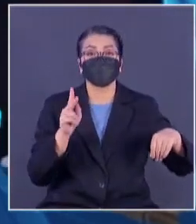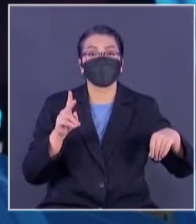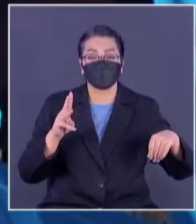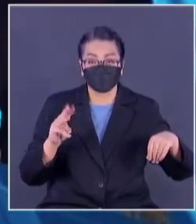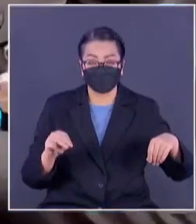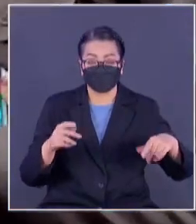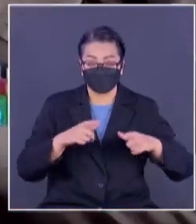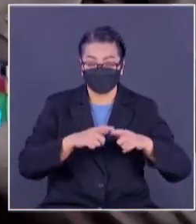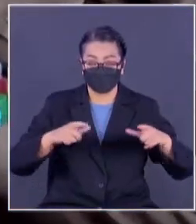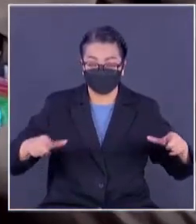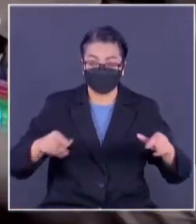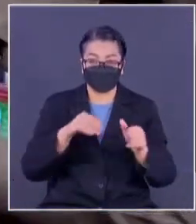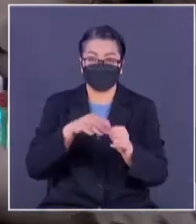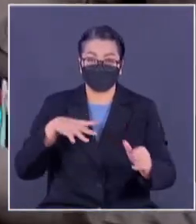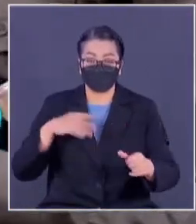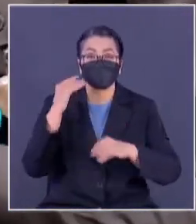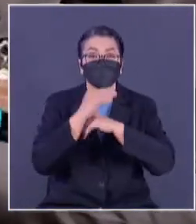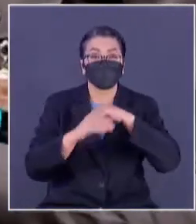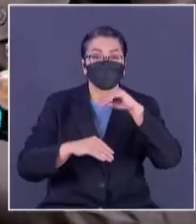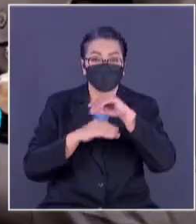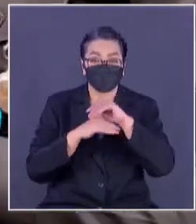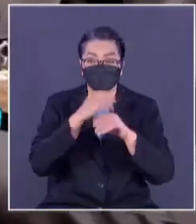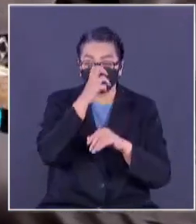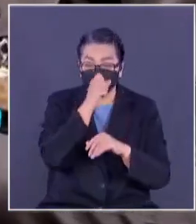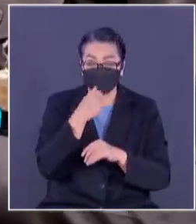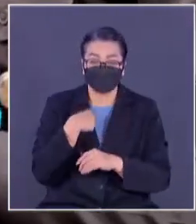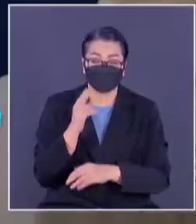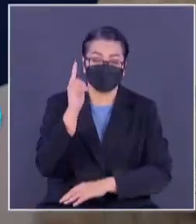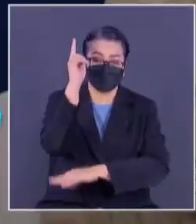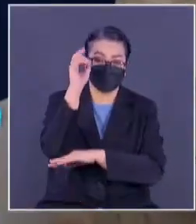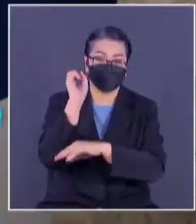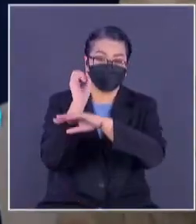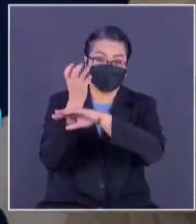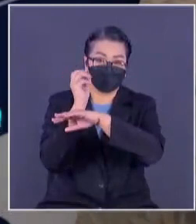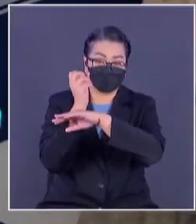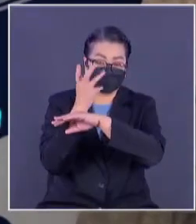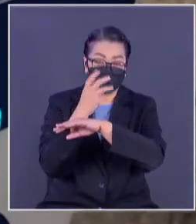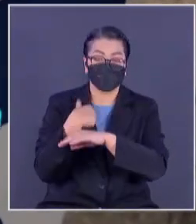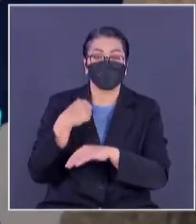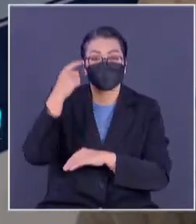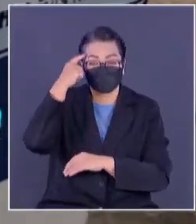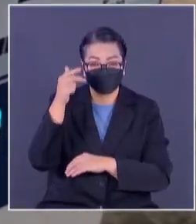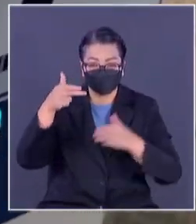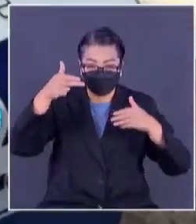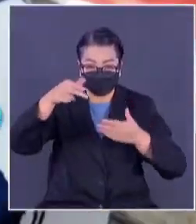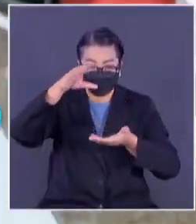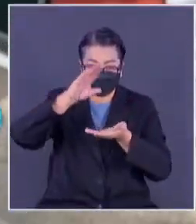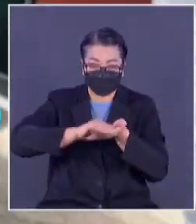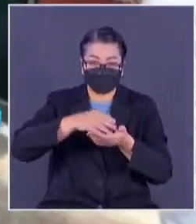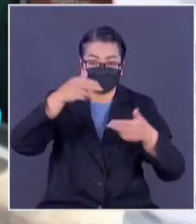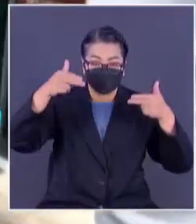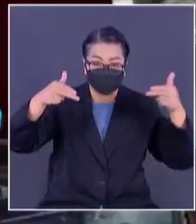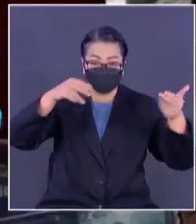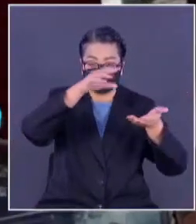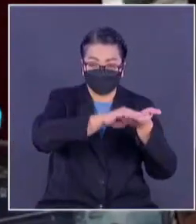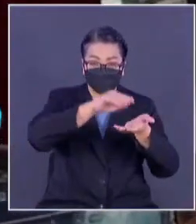รเป็นพื้นที่นำร่องโครงการซึ่งนอกจากเสาไฟอัจฉริยะแล้วทางจังหวัดยังติดตั้งกล้องวงจรปิดตามจุดเสี่ยง